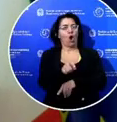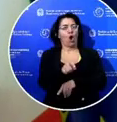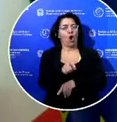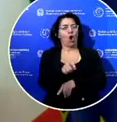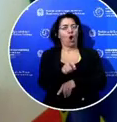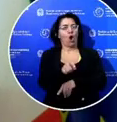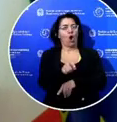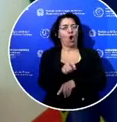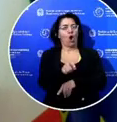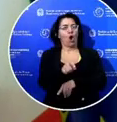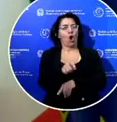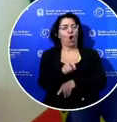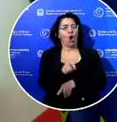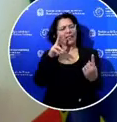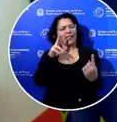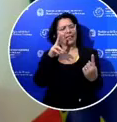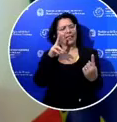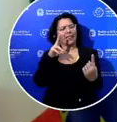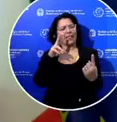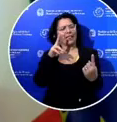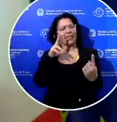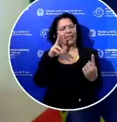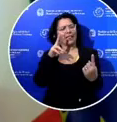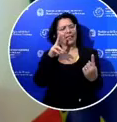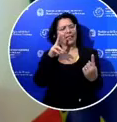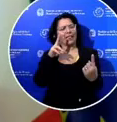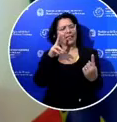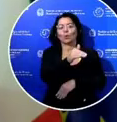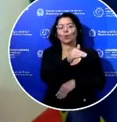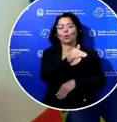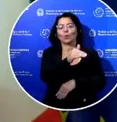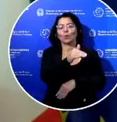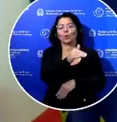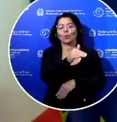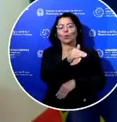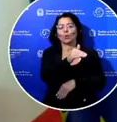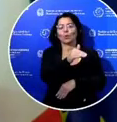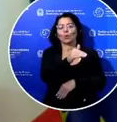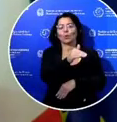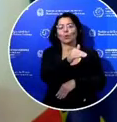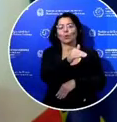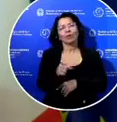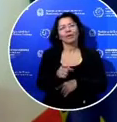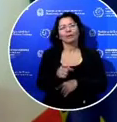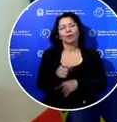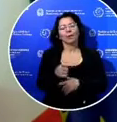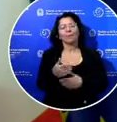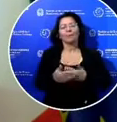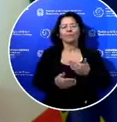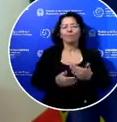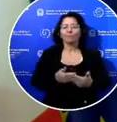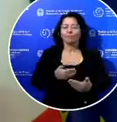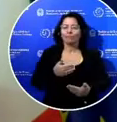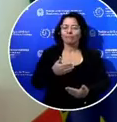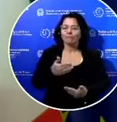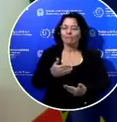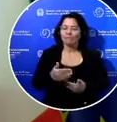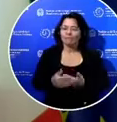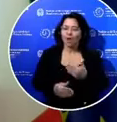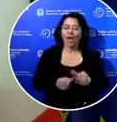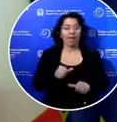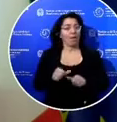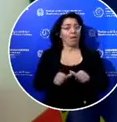da molti, ma è nella mia ottica sull'adolescente, sul ragazzo, perché c'è stato un cambio di passo che non va